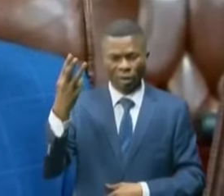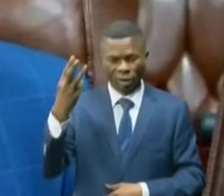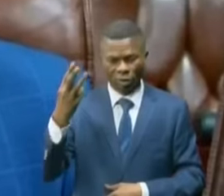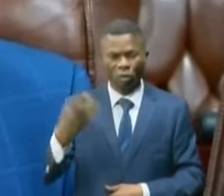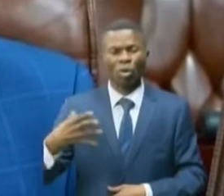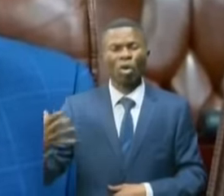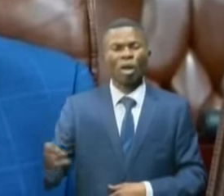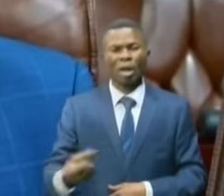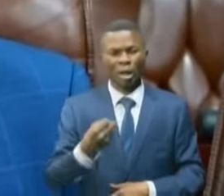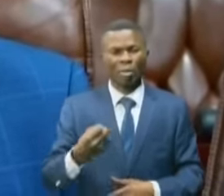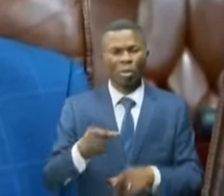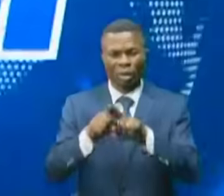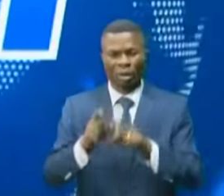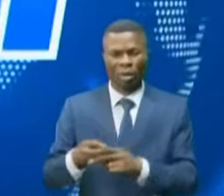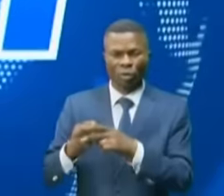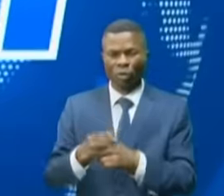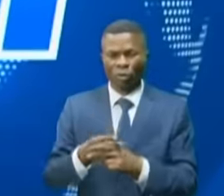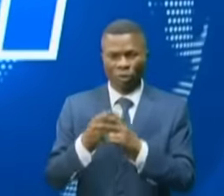défense et de sécurité.